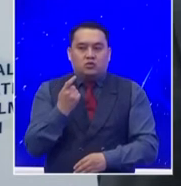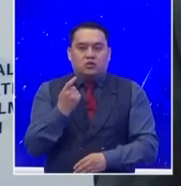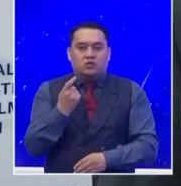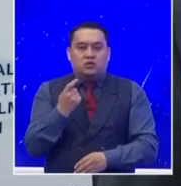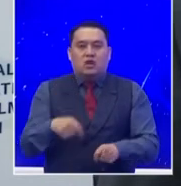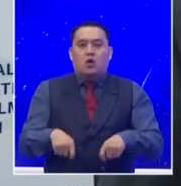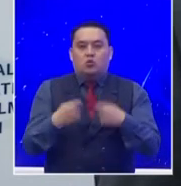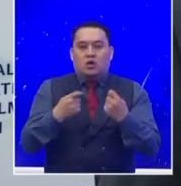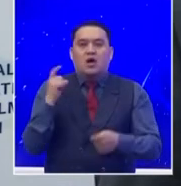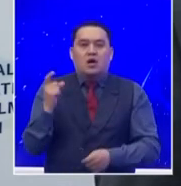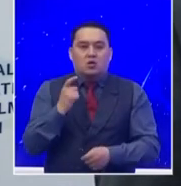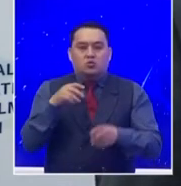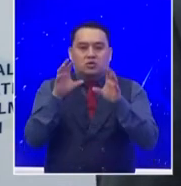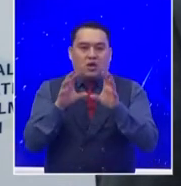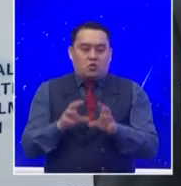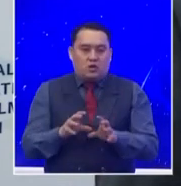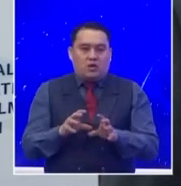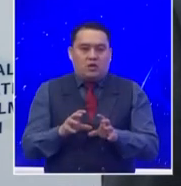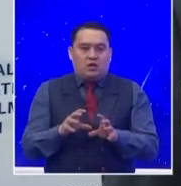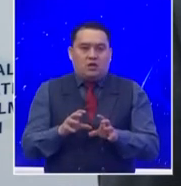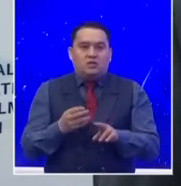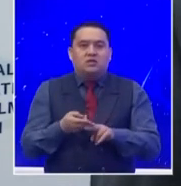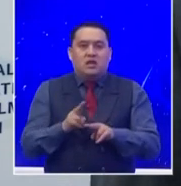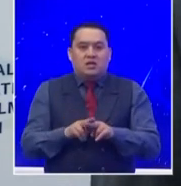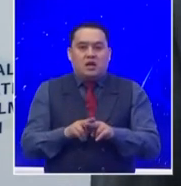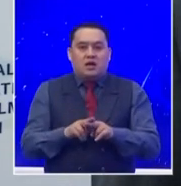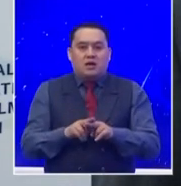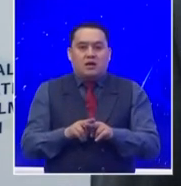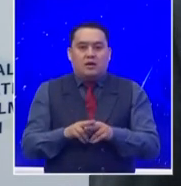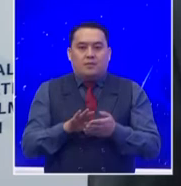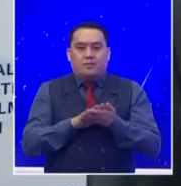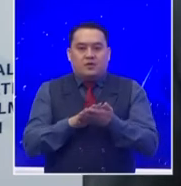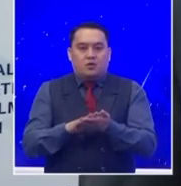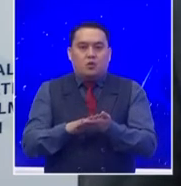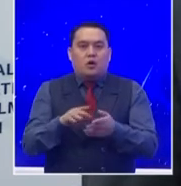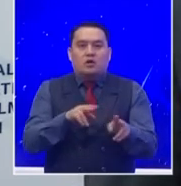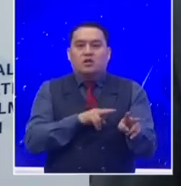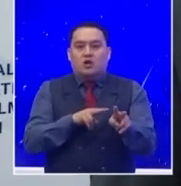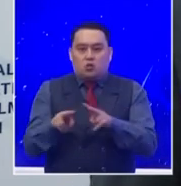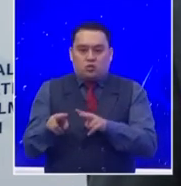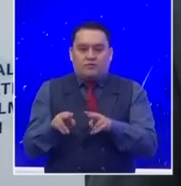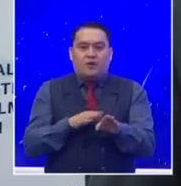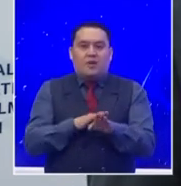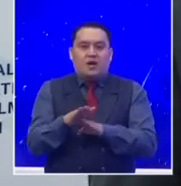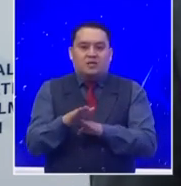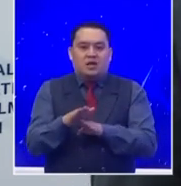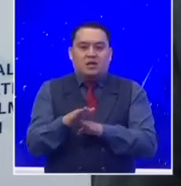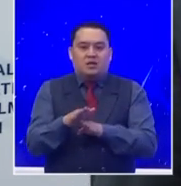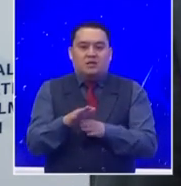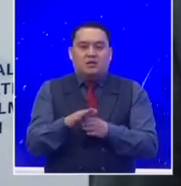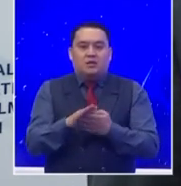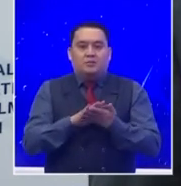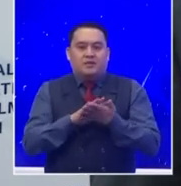об устранении нарушений экологического законодательства. Все эти предписания контролируются, выполнение этих